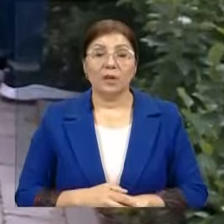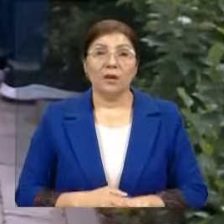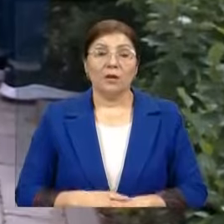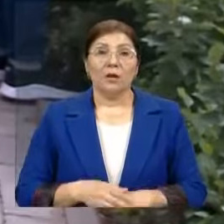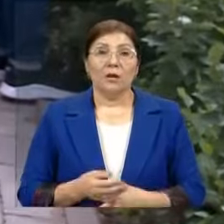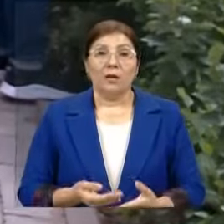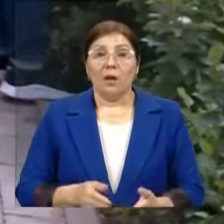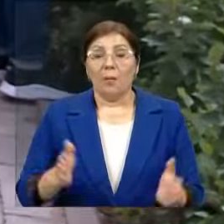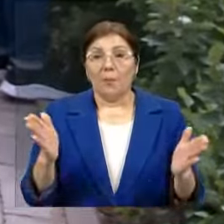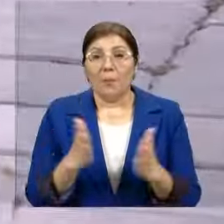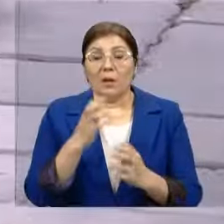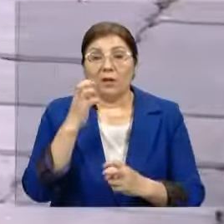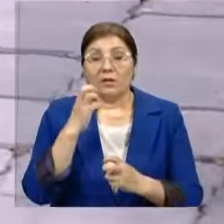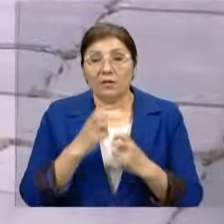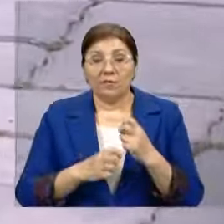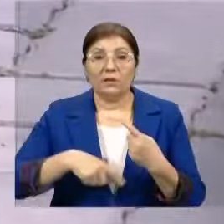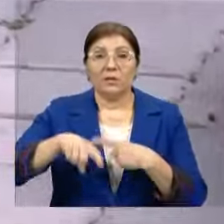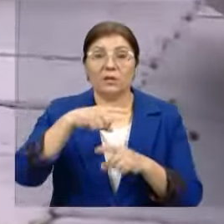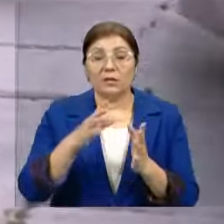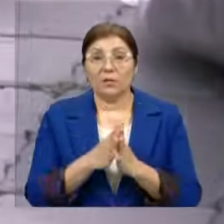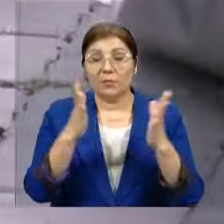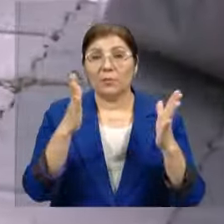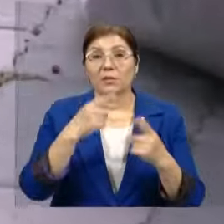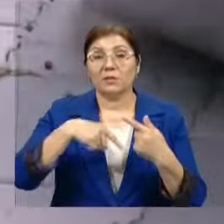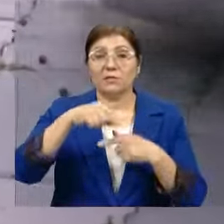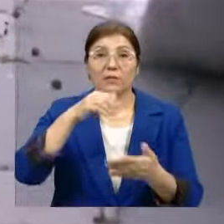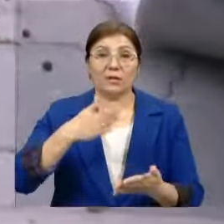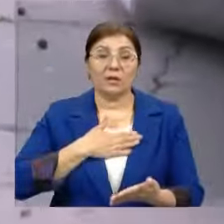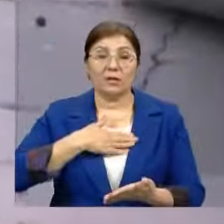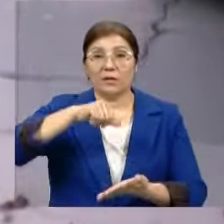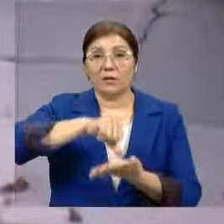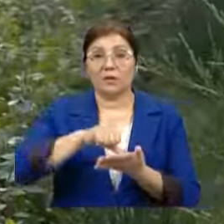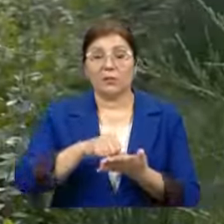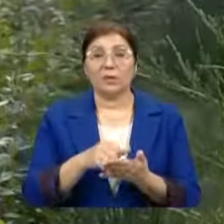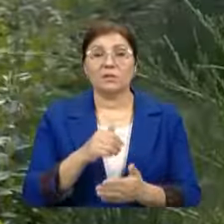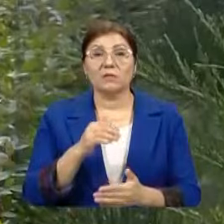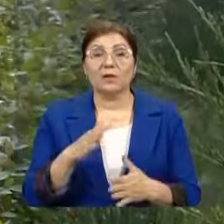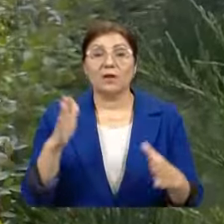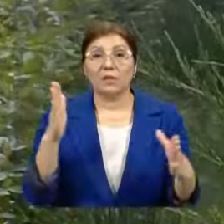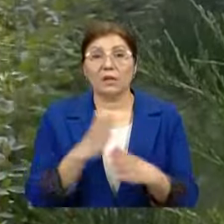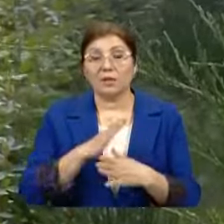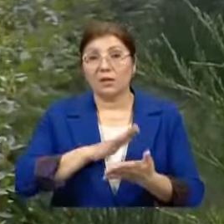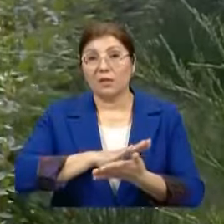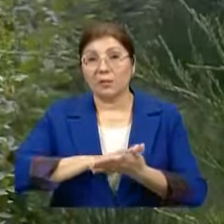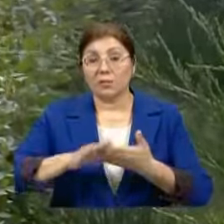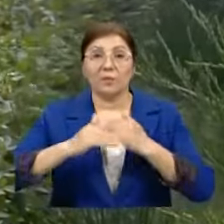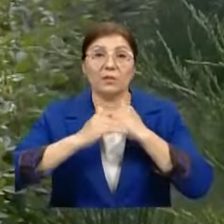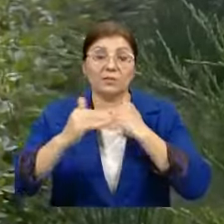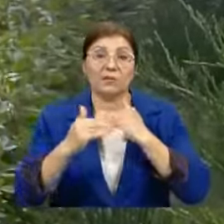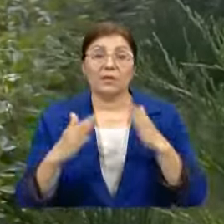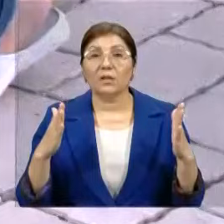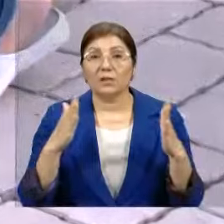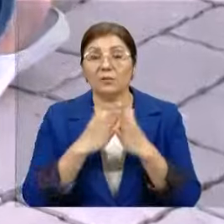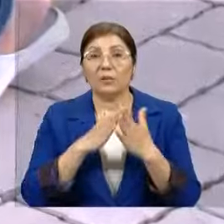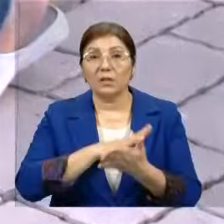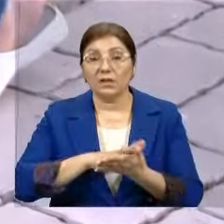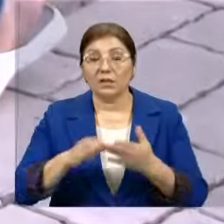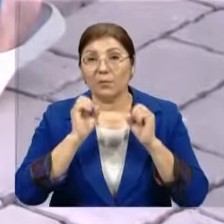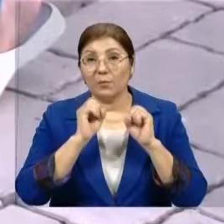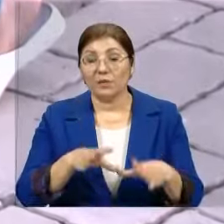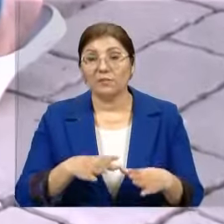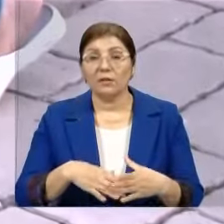Организации малого и среднего бизнеса, а также крупного предпринимательства приняли активное участие в эко-акции. Они провели уборку своих территорий и дворов. Так, на очистку от мусора